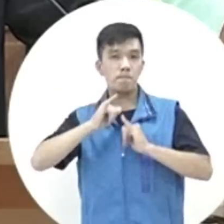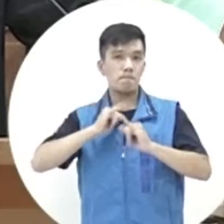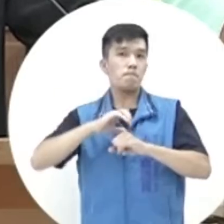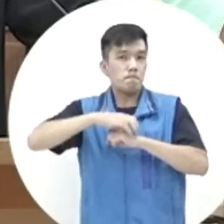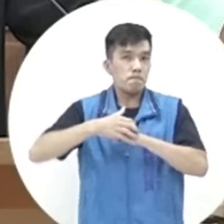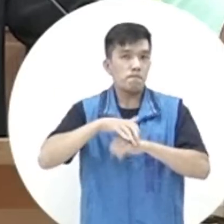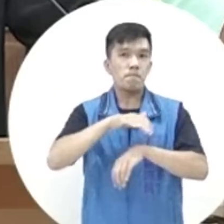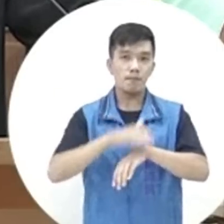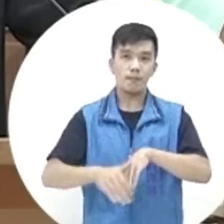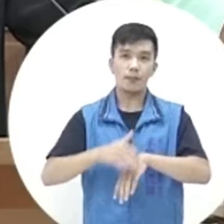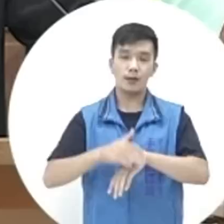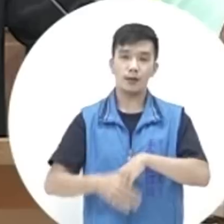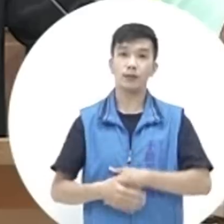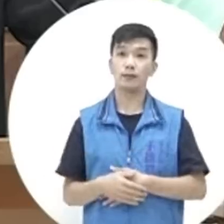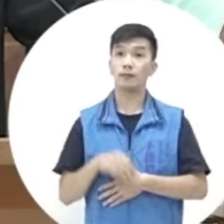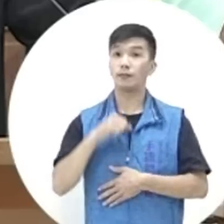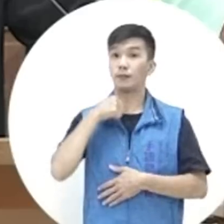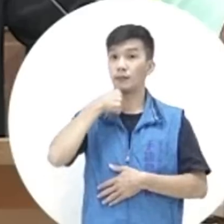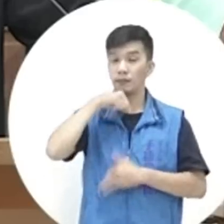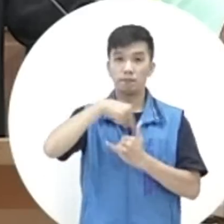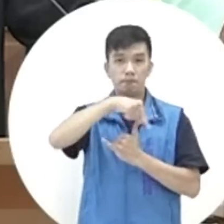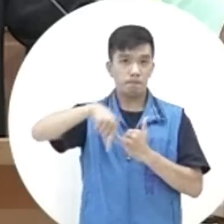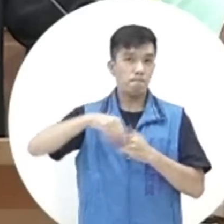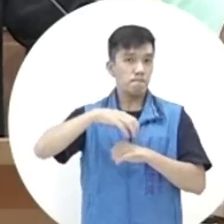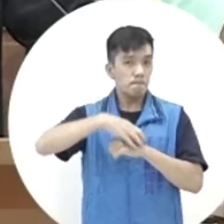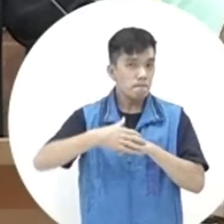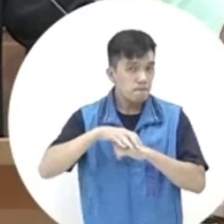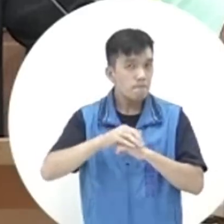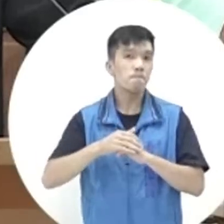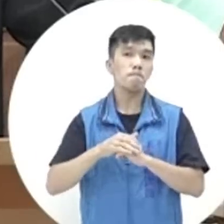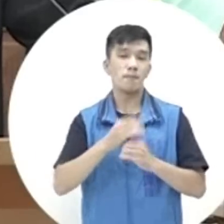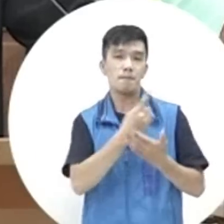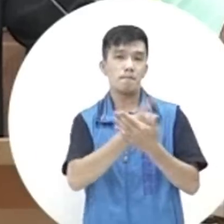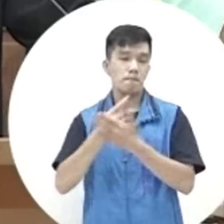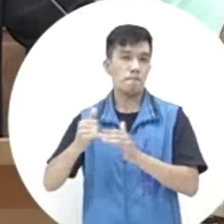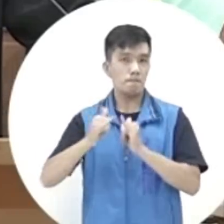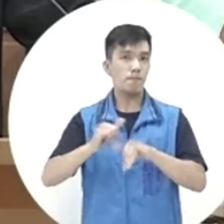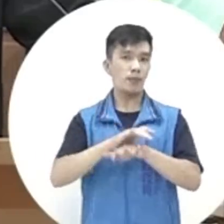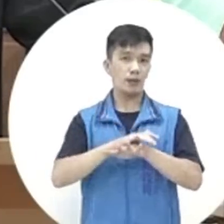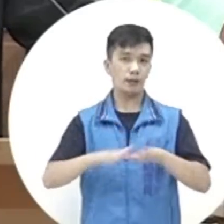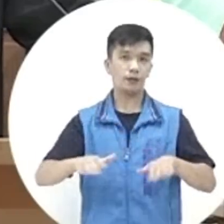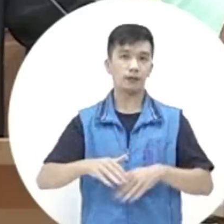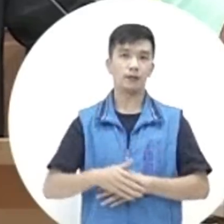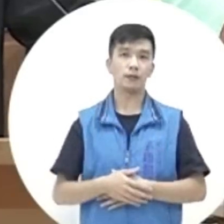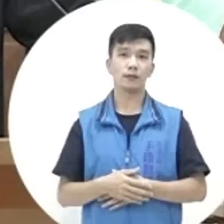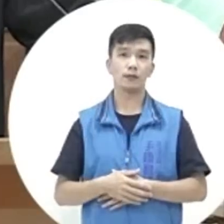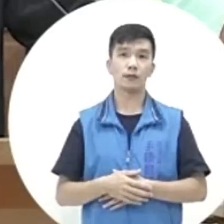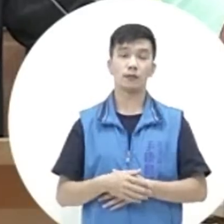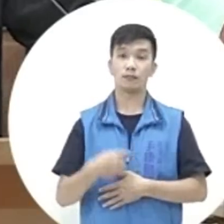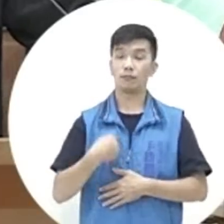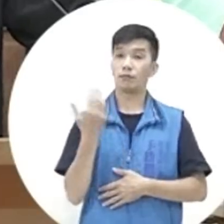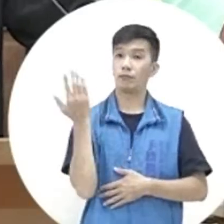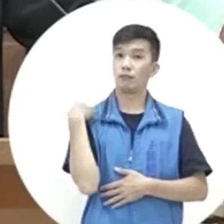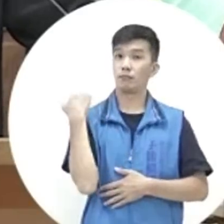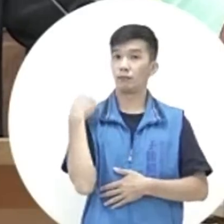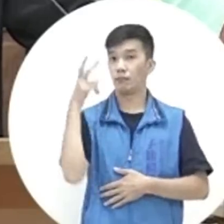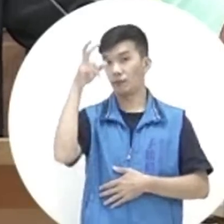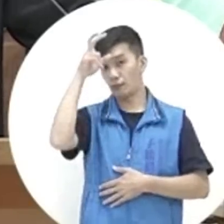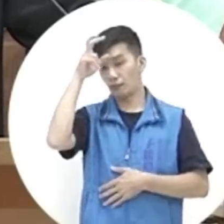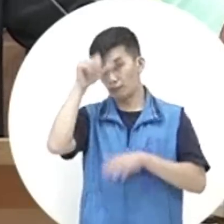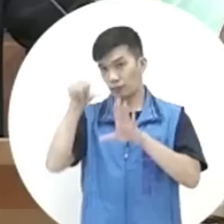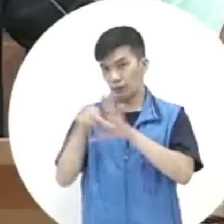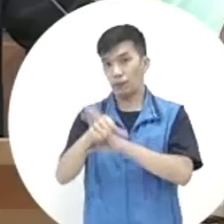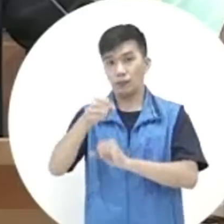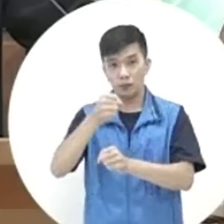我们台湾这块土地人民的安全。这是我从当警察的第